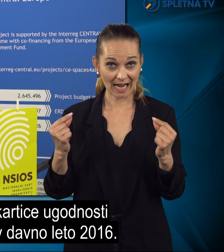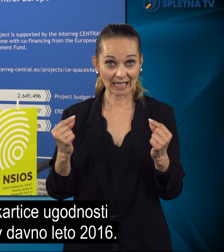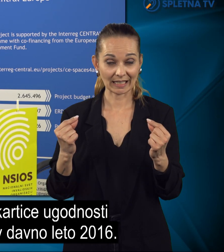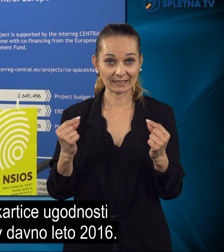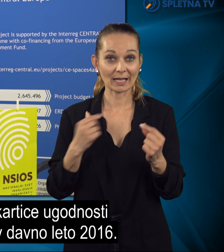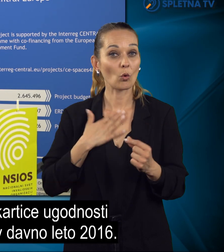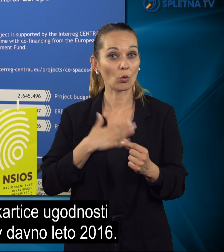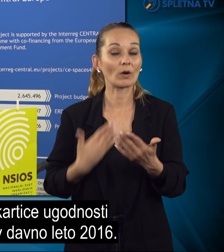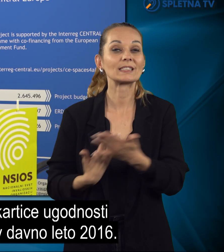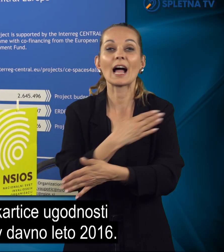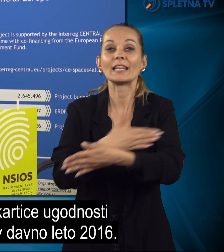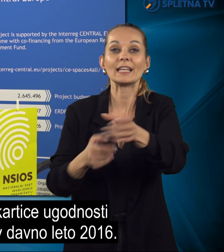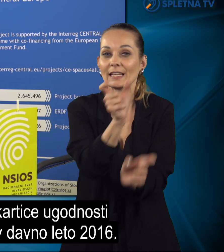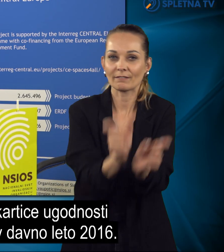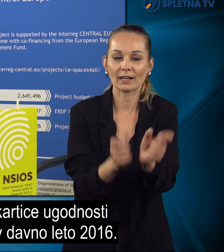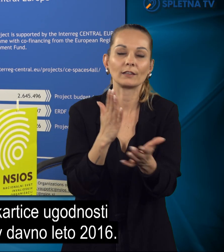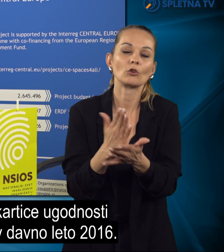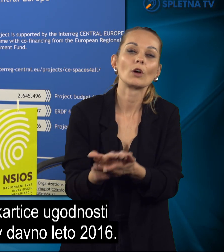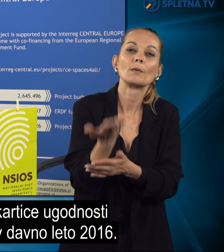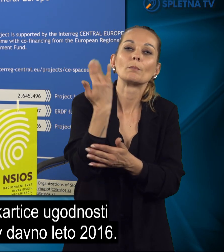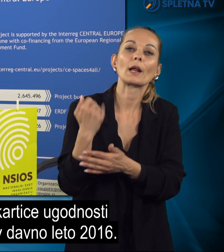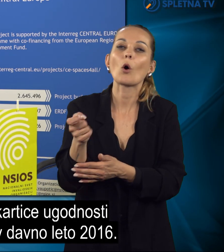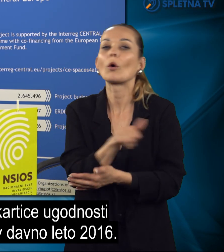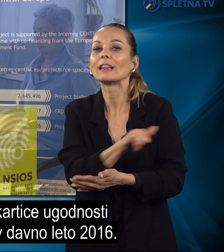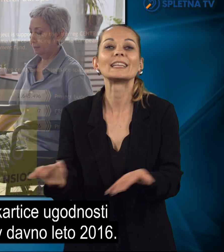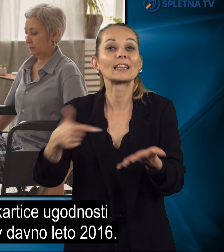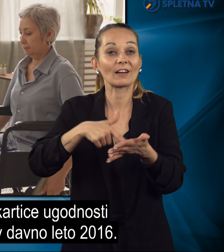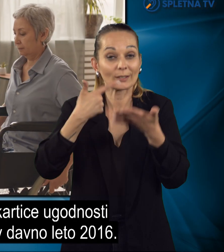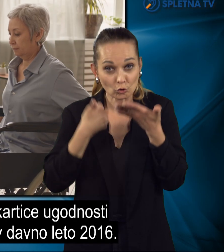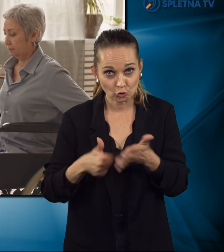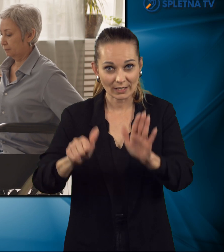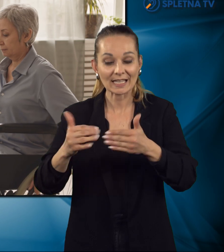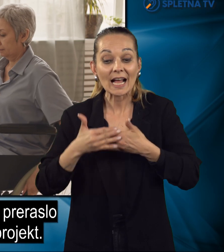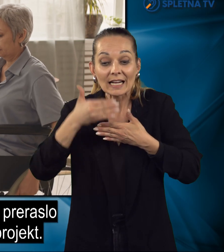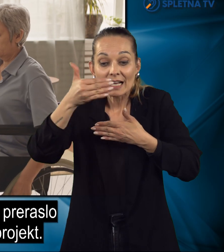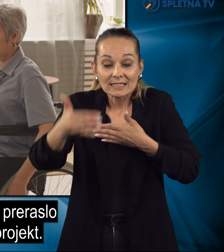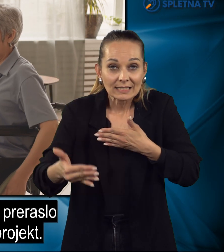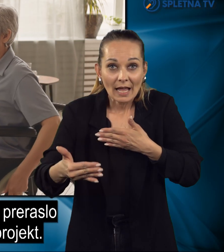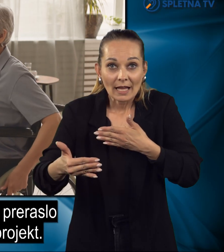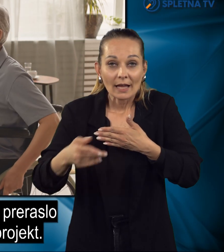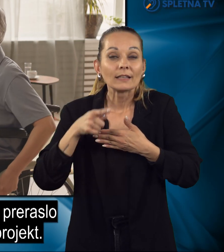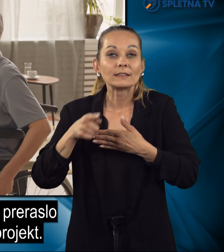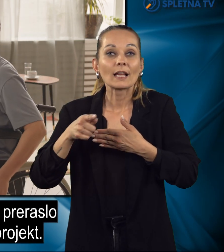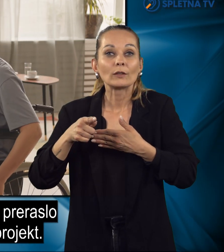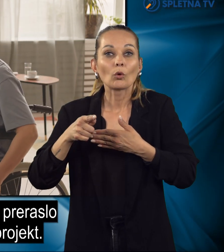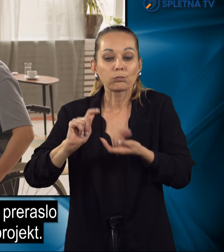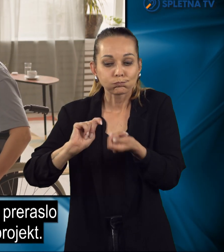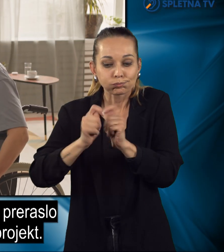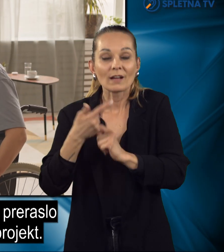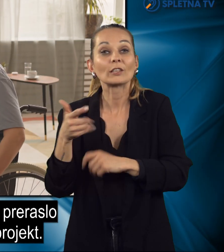Začetki evropske kartice ugodnosti za invalide segajo že v davno leto 2016. Kasneje je to preraslo